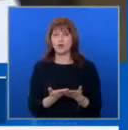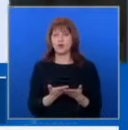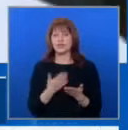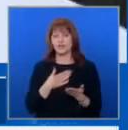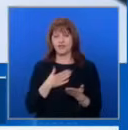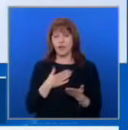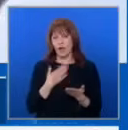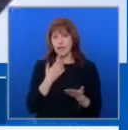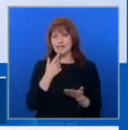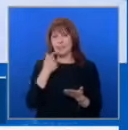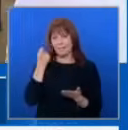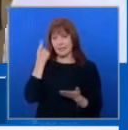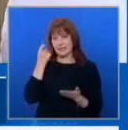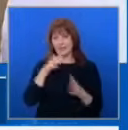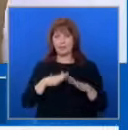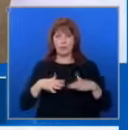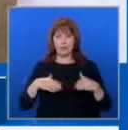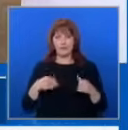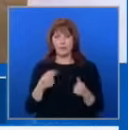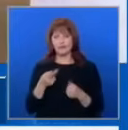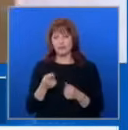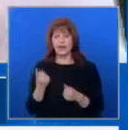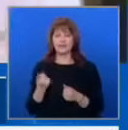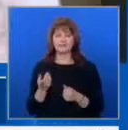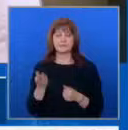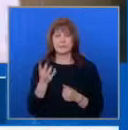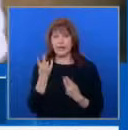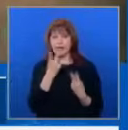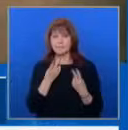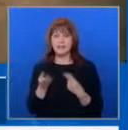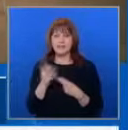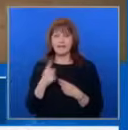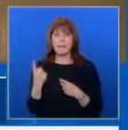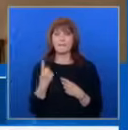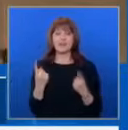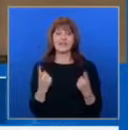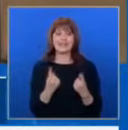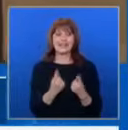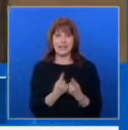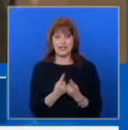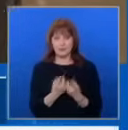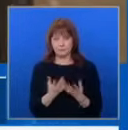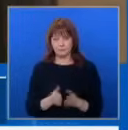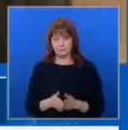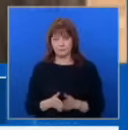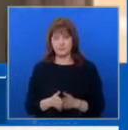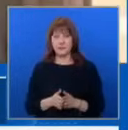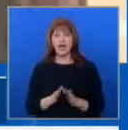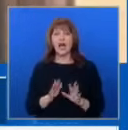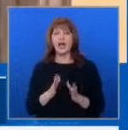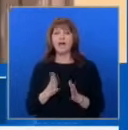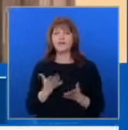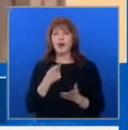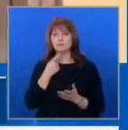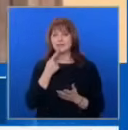на парламента. Това стана ясно след първата среща на парламентарната група на Продължаваме промяната Демократична България. Какво още